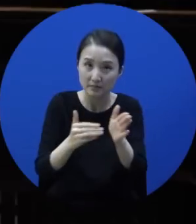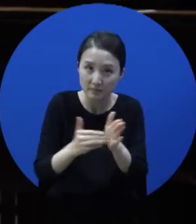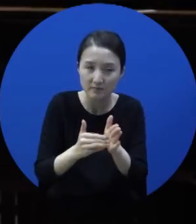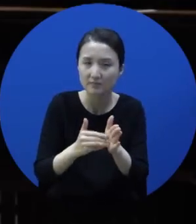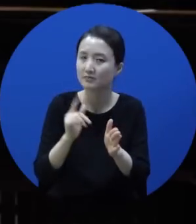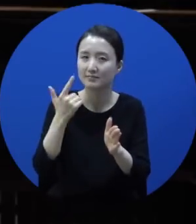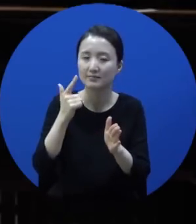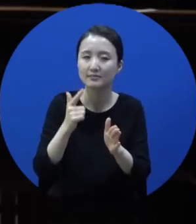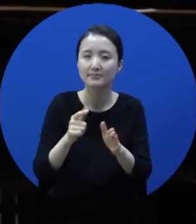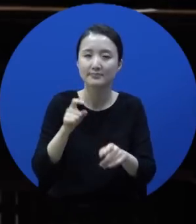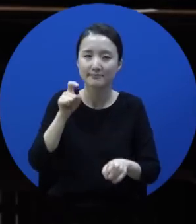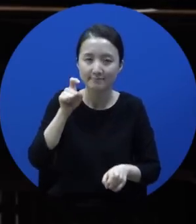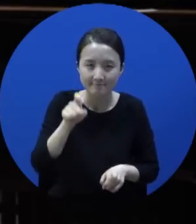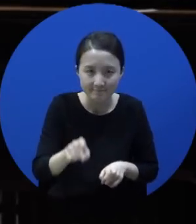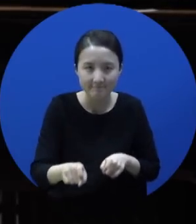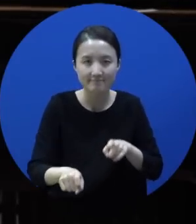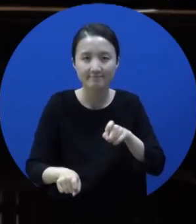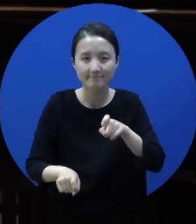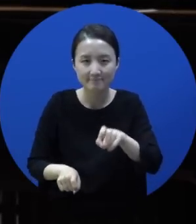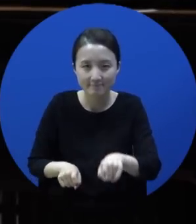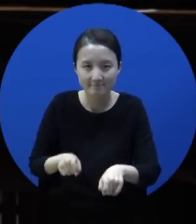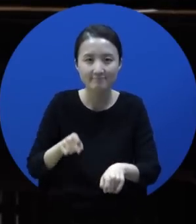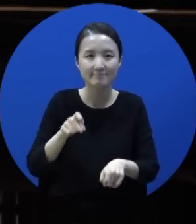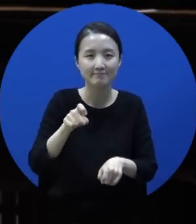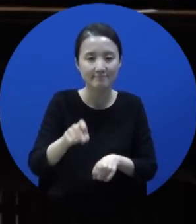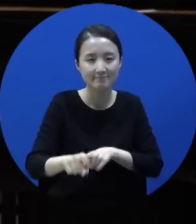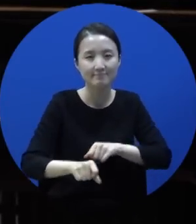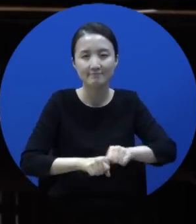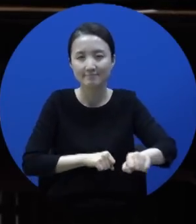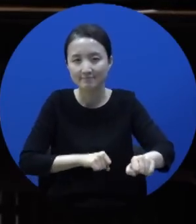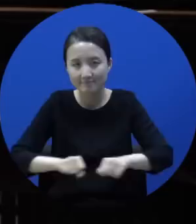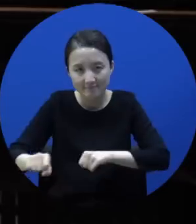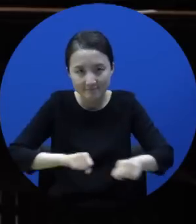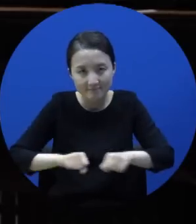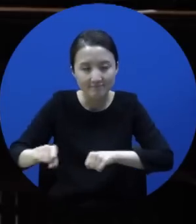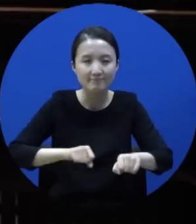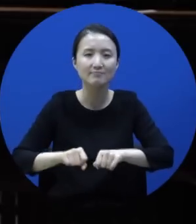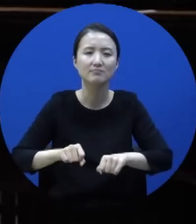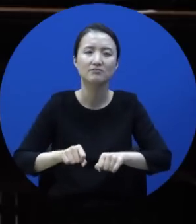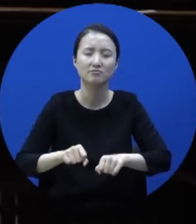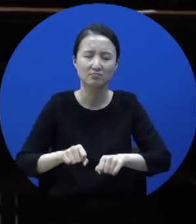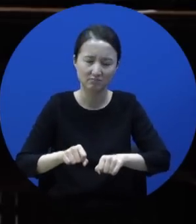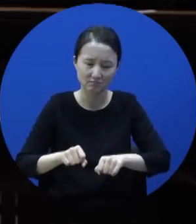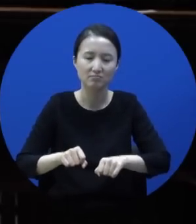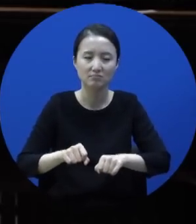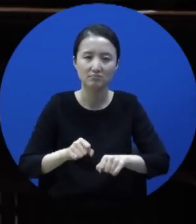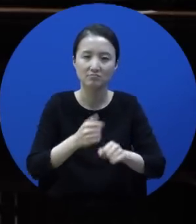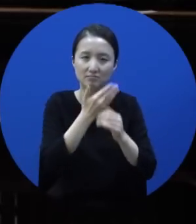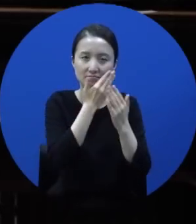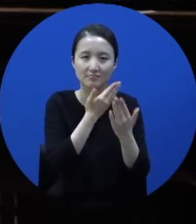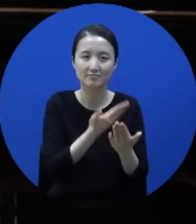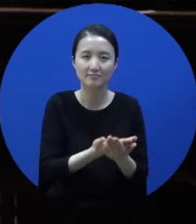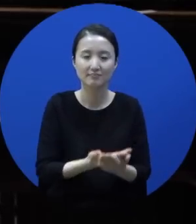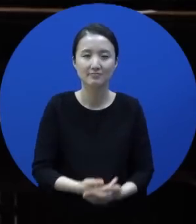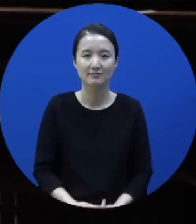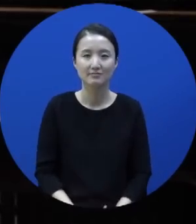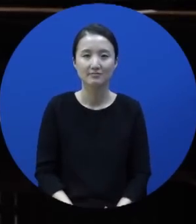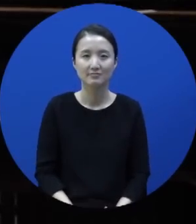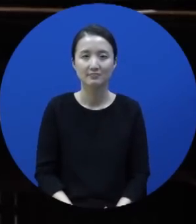실행하라. 그쵸. 전 이렇게 이야기하고 싶어요. 꿈을 꾸지 말고 꿈대로 살아라.